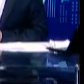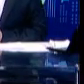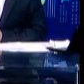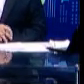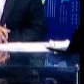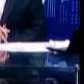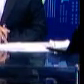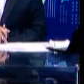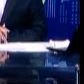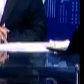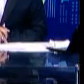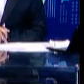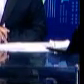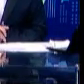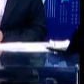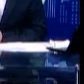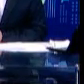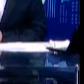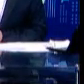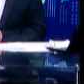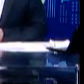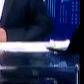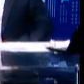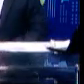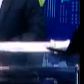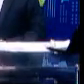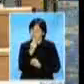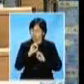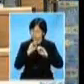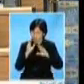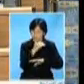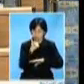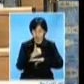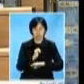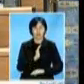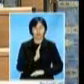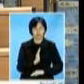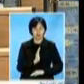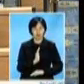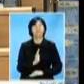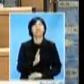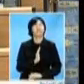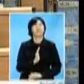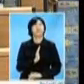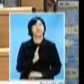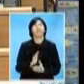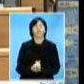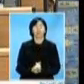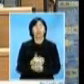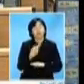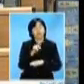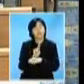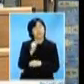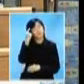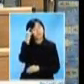นประท้วงก็ลงยากแล้วนะกว่าจะลงอ่ะ เดี๋ยวลองไปดู ค่ะ เชิญฮะ ถามท่านประธานว่าท่านประธานคิดอย่างไร